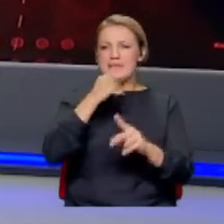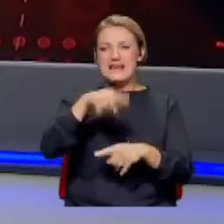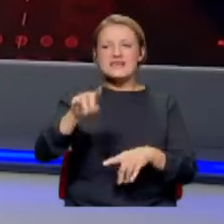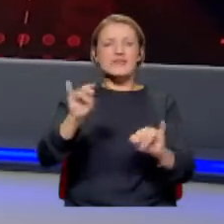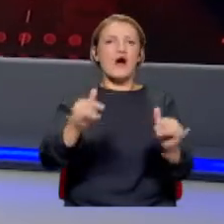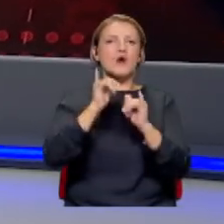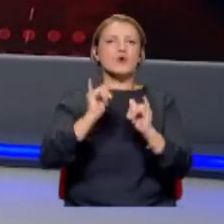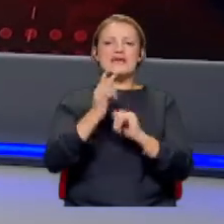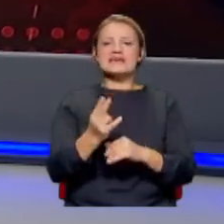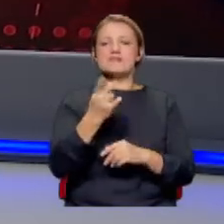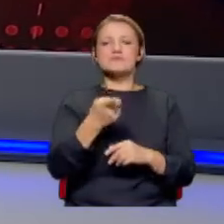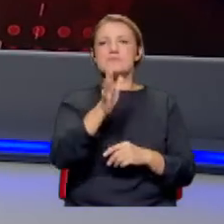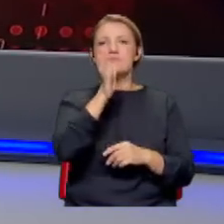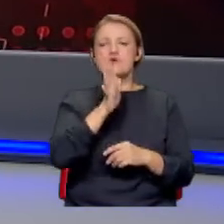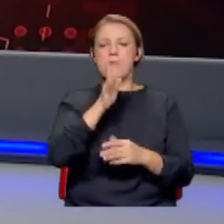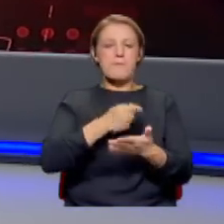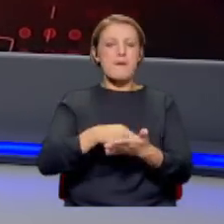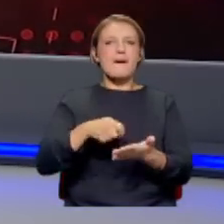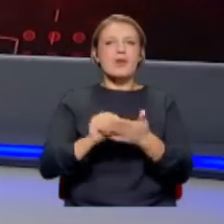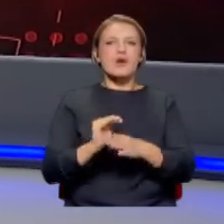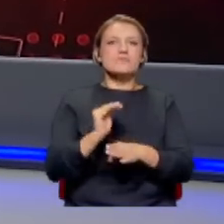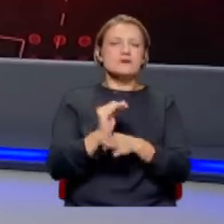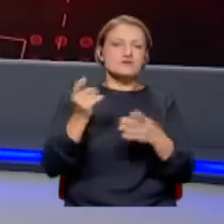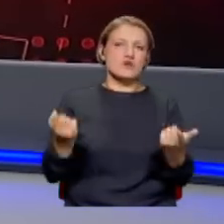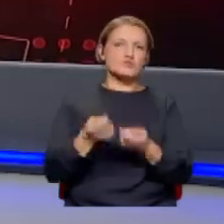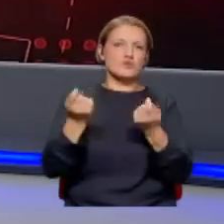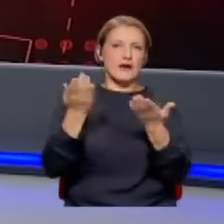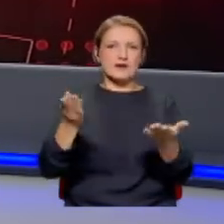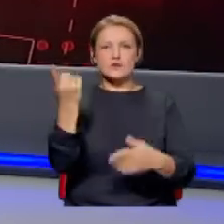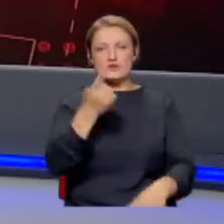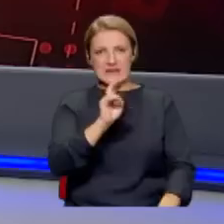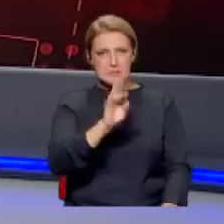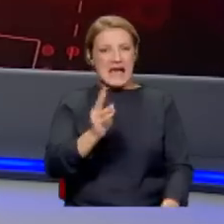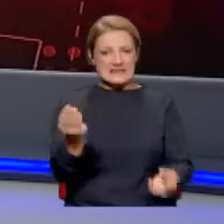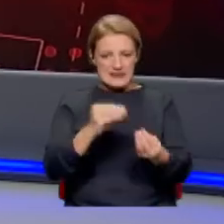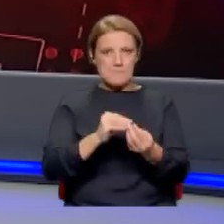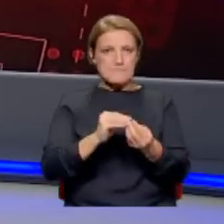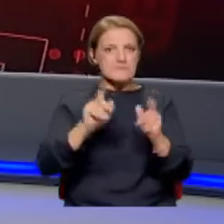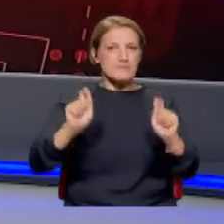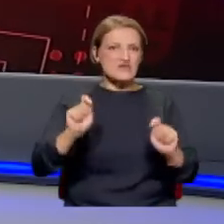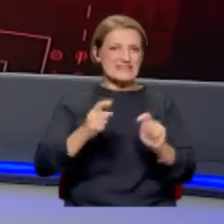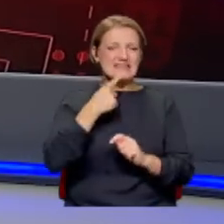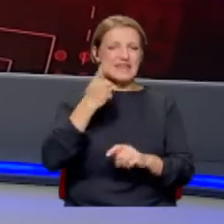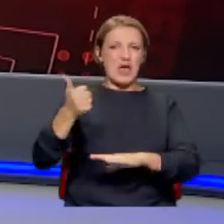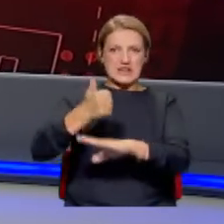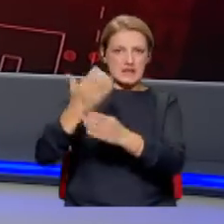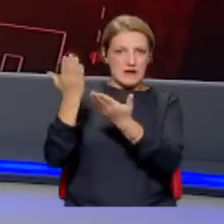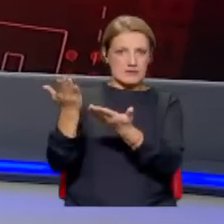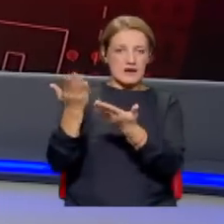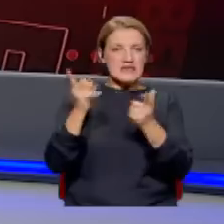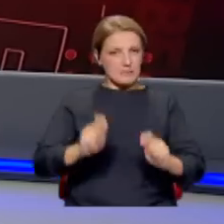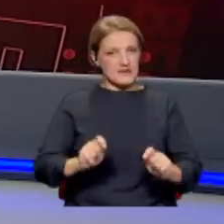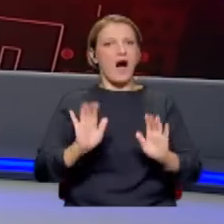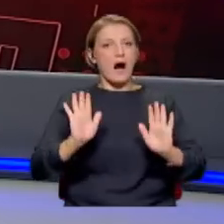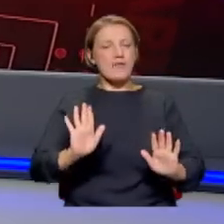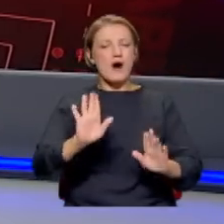kötü. Çünkü 7500 lira aylık maaşla yaşamaya çalışıyorlar. İşte %25 zam yapacağız dedi iktidar.